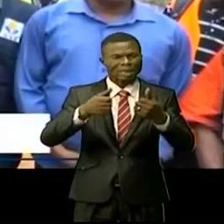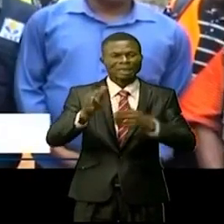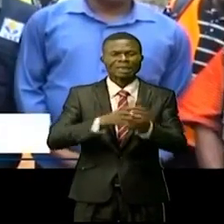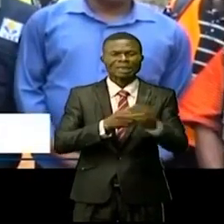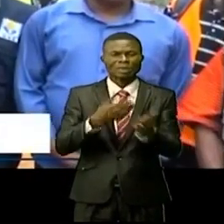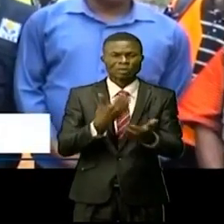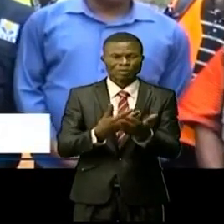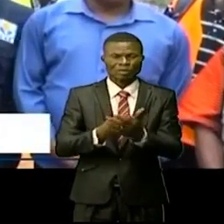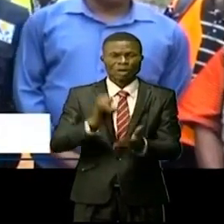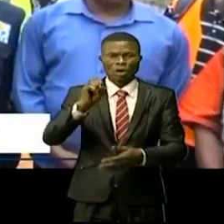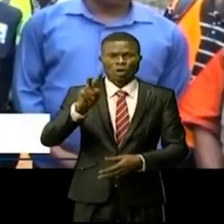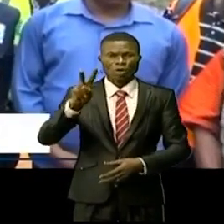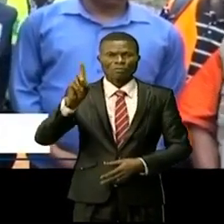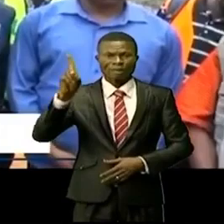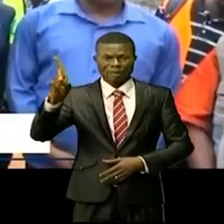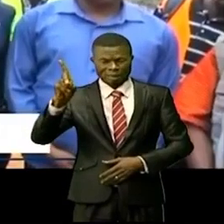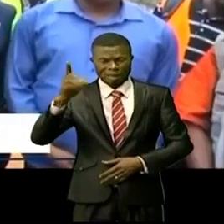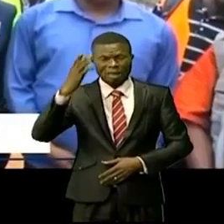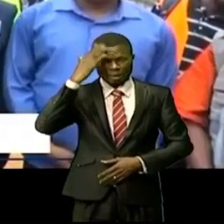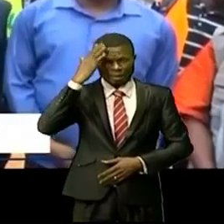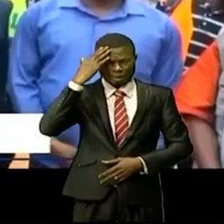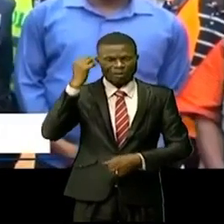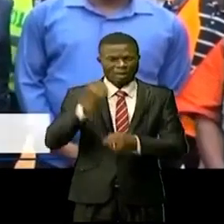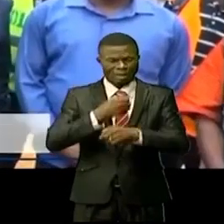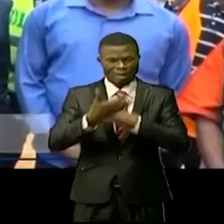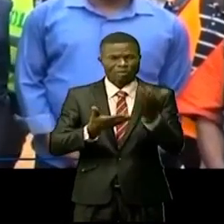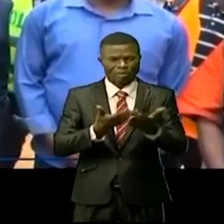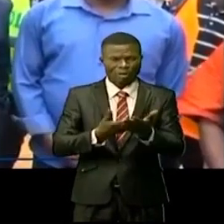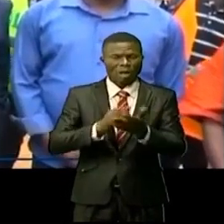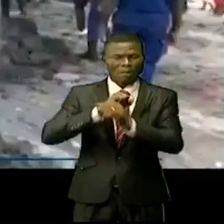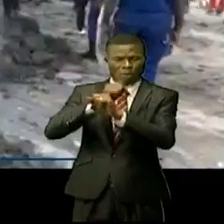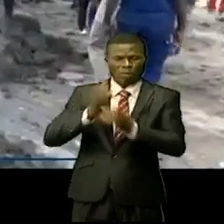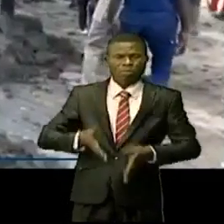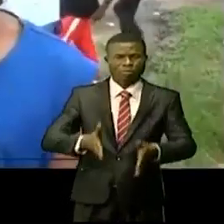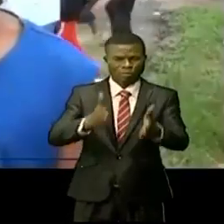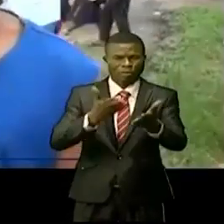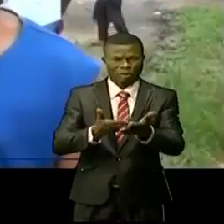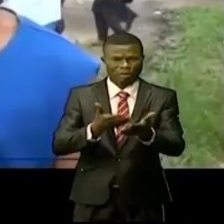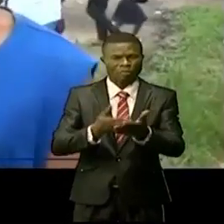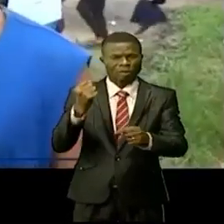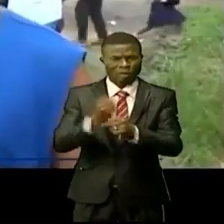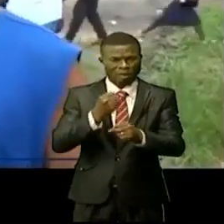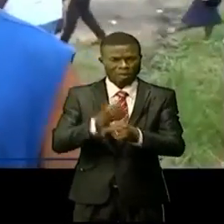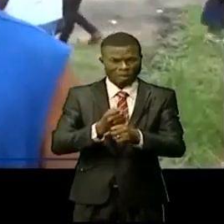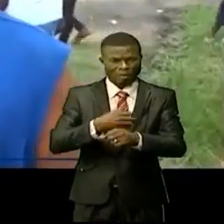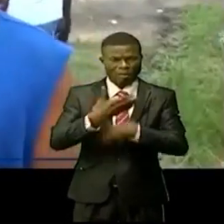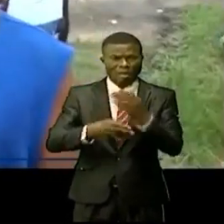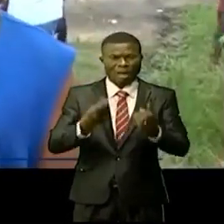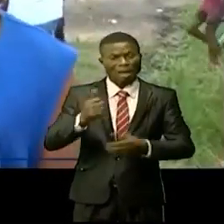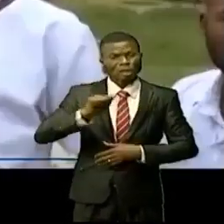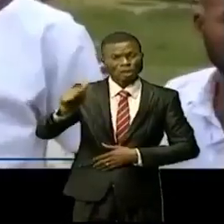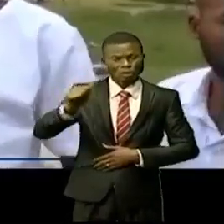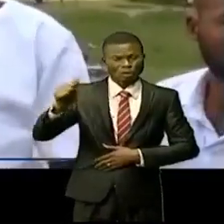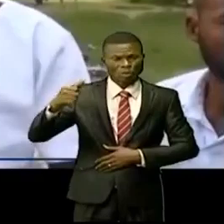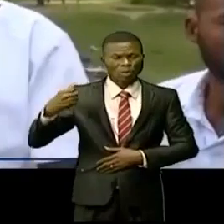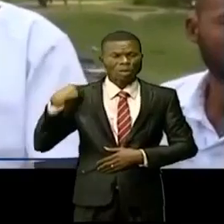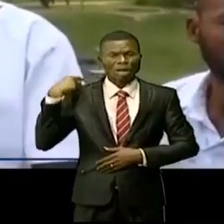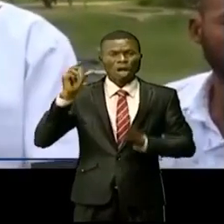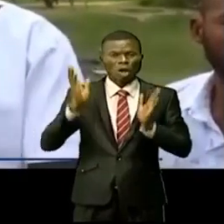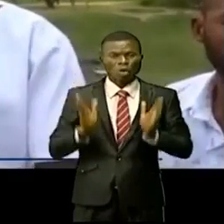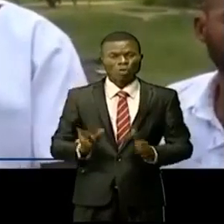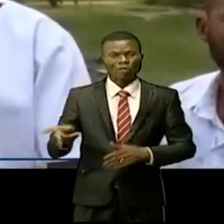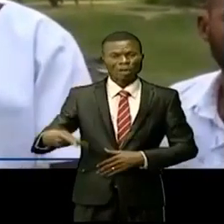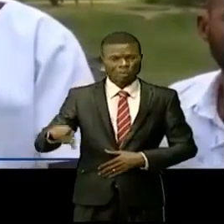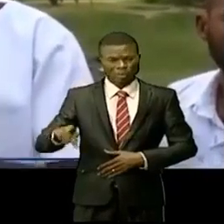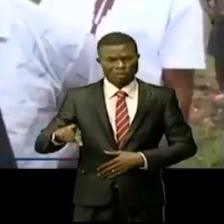l'OVD, nous allons définir les modalités pratiques de la maintenance. Des travaux exécutés sur fonds propres du gouvernement provincial,